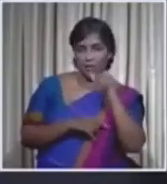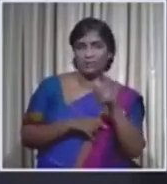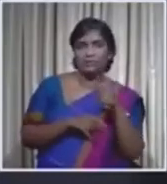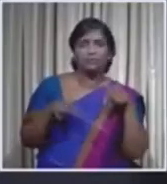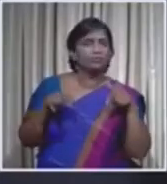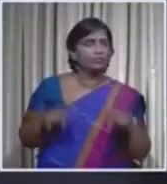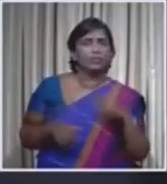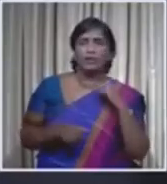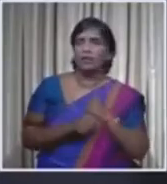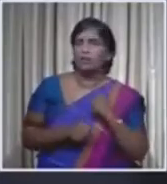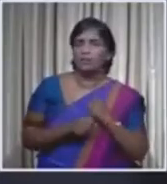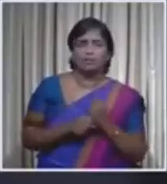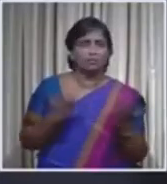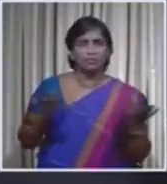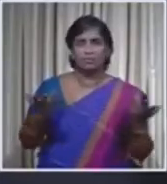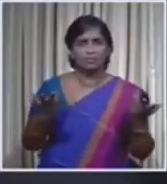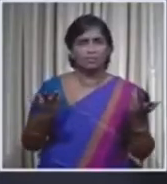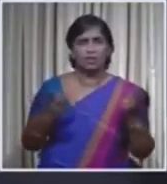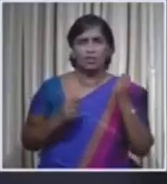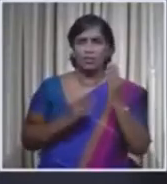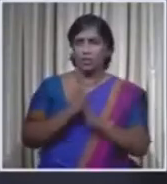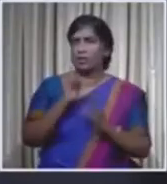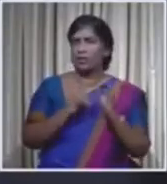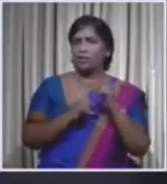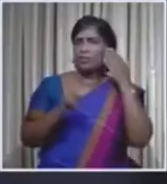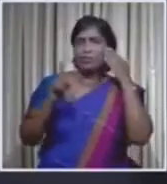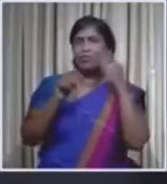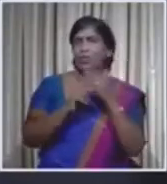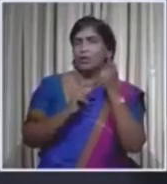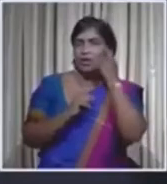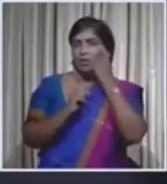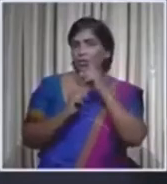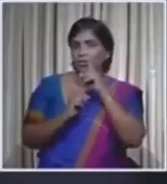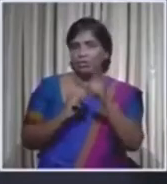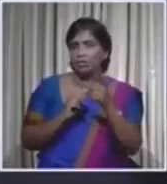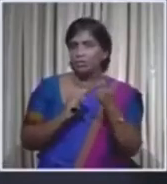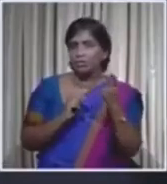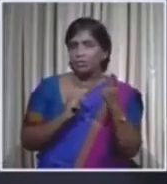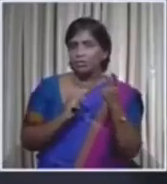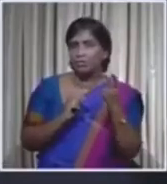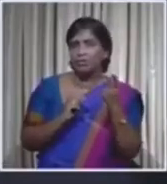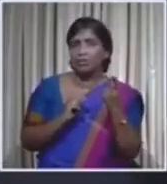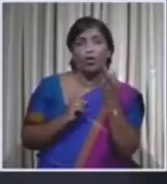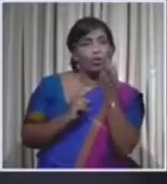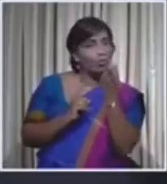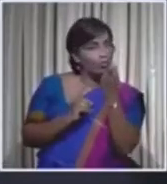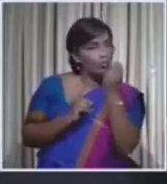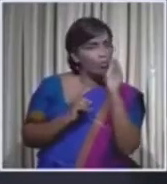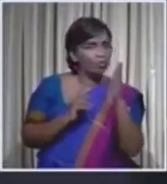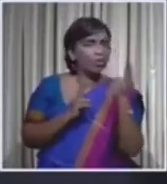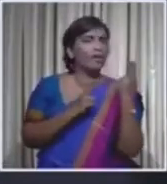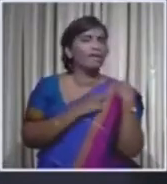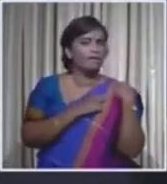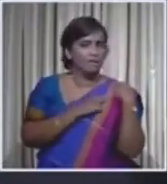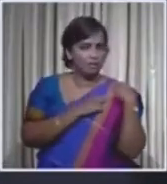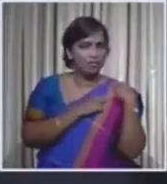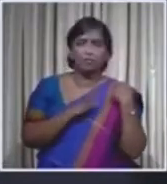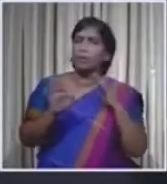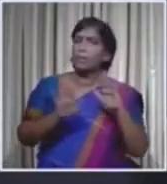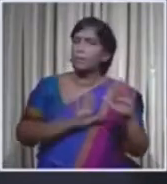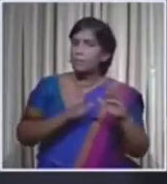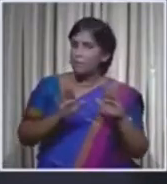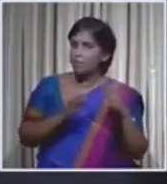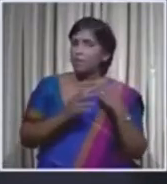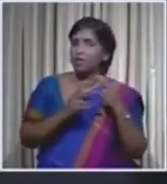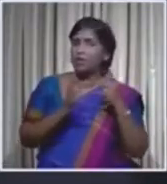දැන් මොකද්ද ආණ්ඩුව මොකද්ද මුදල් අමාත්‍යාංශය ඒ සඳහා යෝජනා කරන්නේ? අපිට මූල්‍ය වගකීම කලමනාකරණ